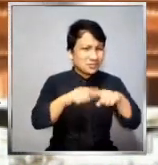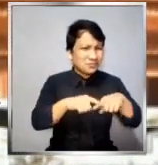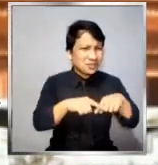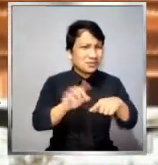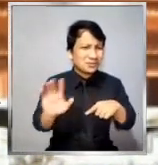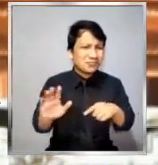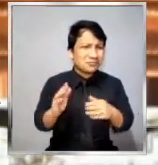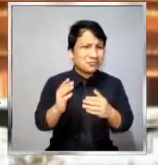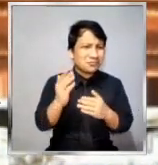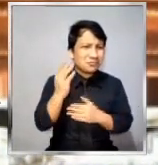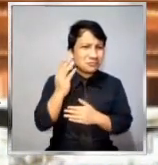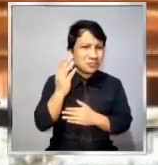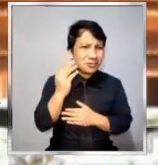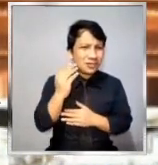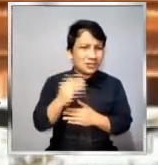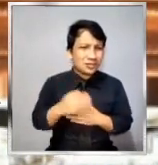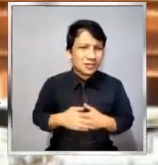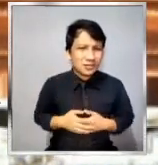ko, shelf.